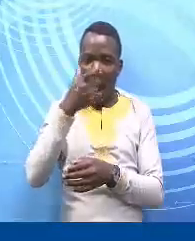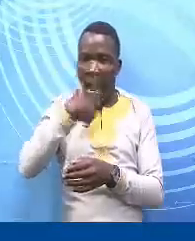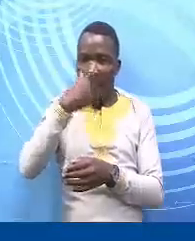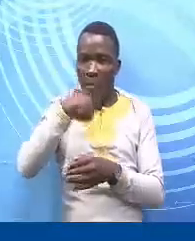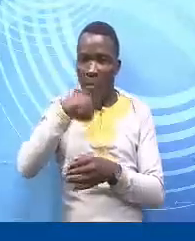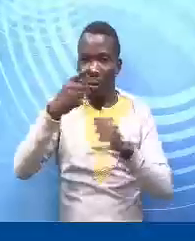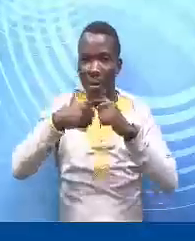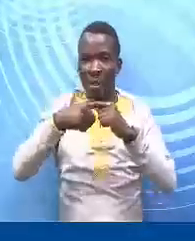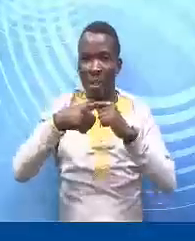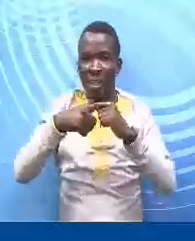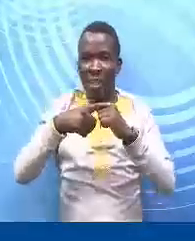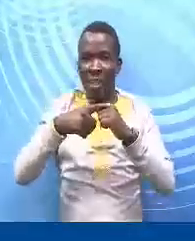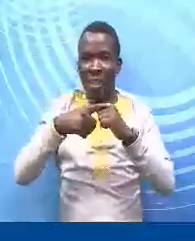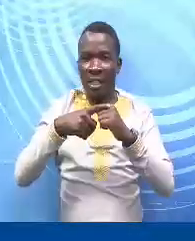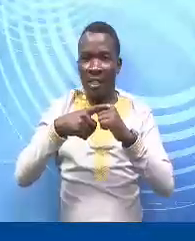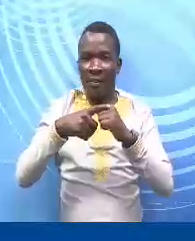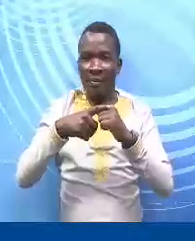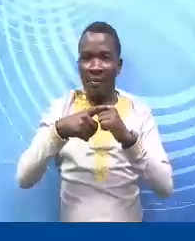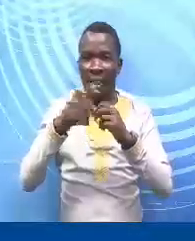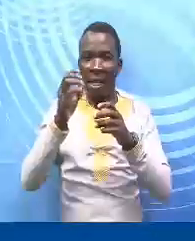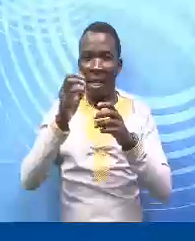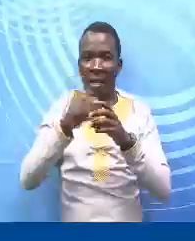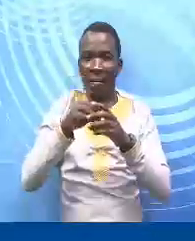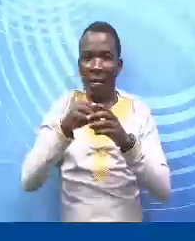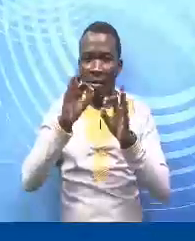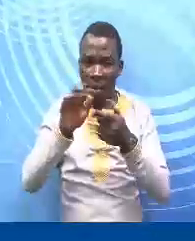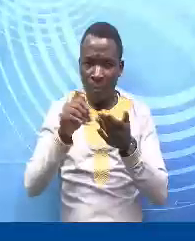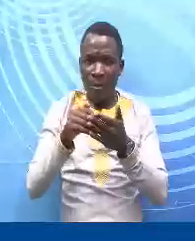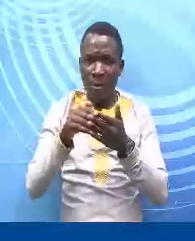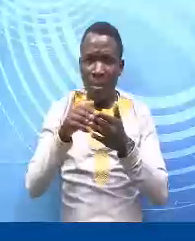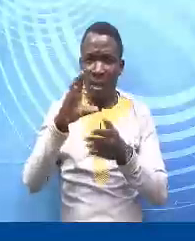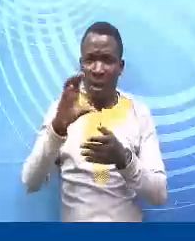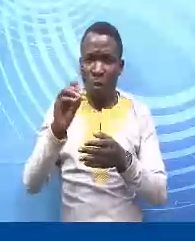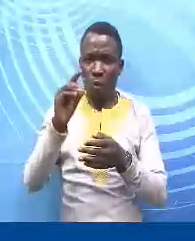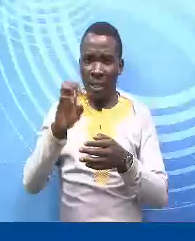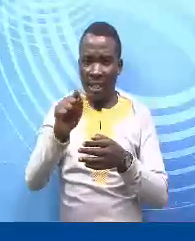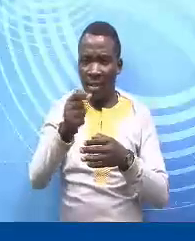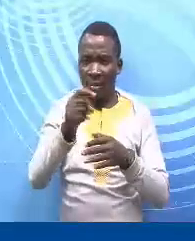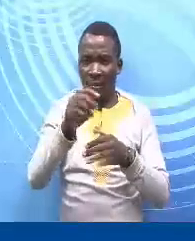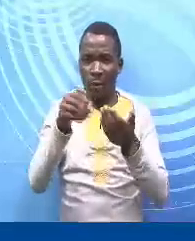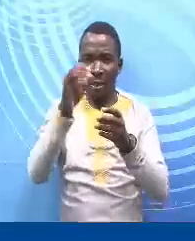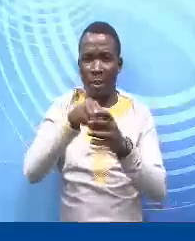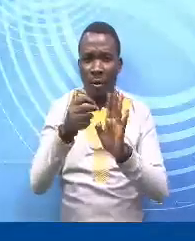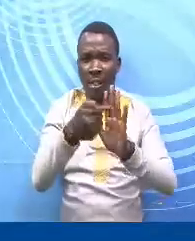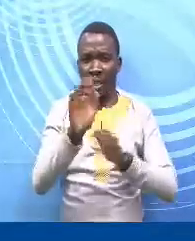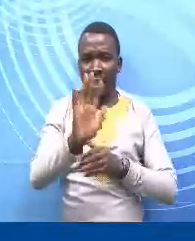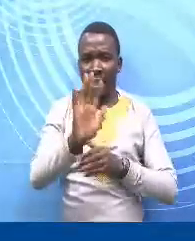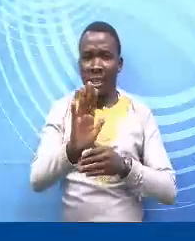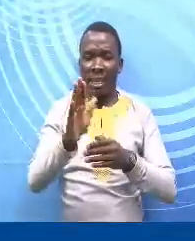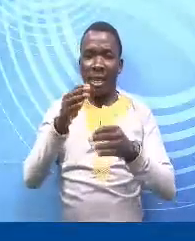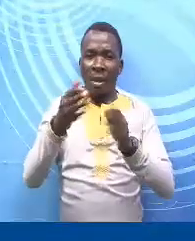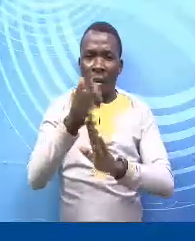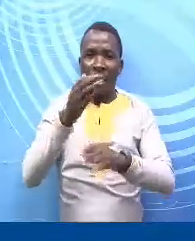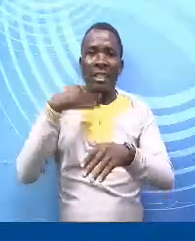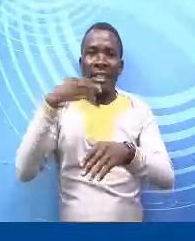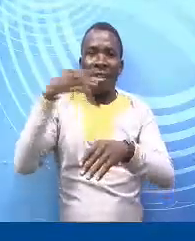iCloud y'uwo muntu buri kimwe cyose tukimwereka ko ari ikiwe icyo yakoze yashatse kudushikuza telefone